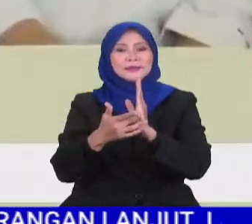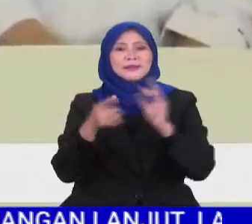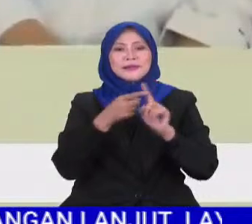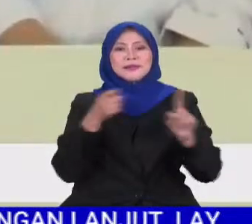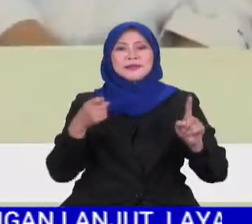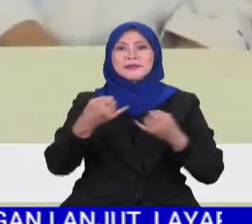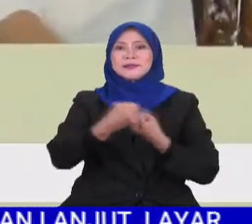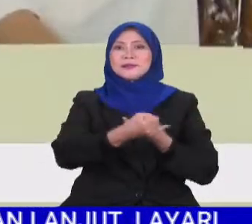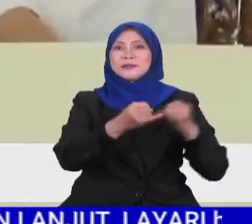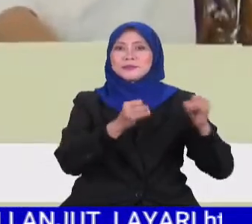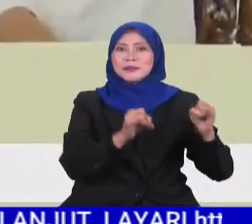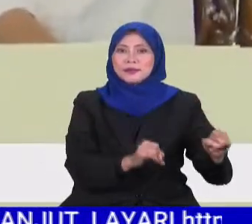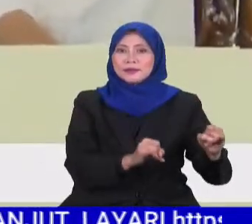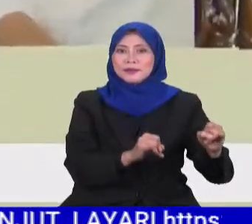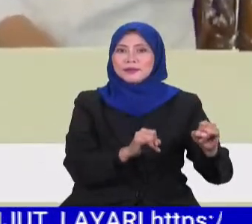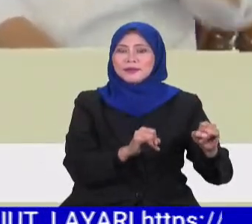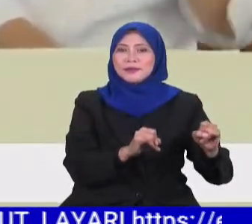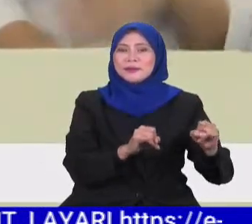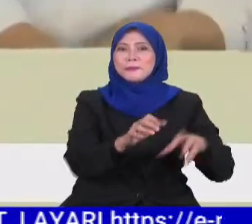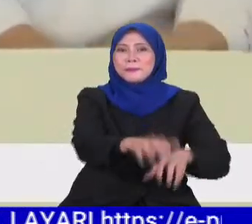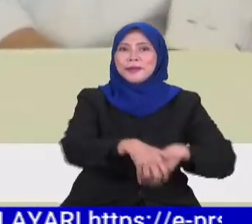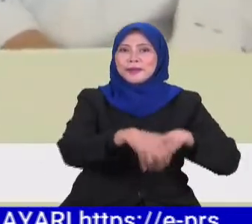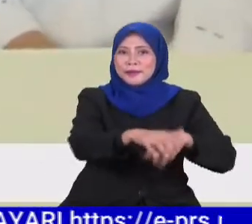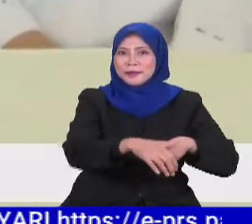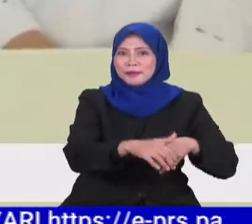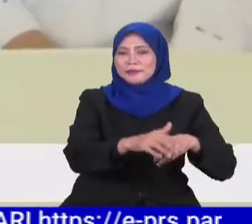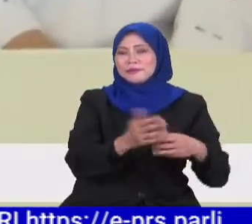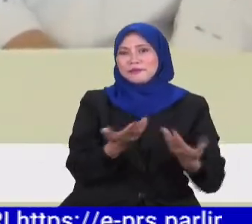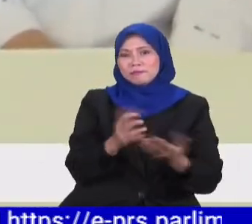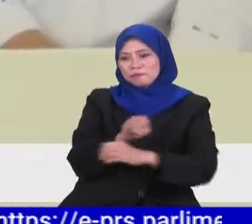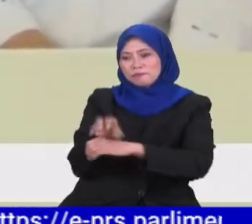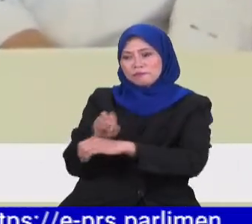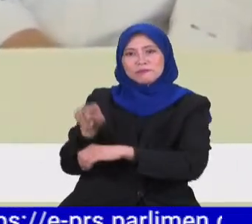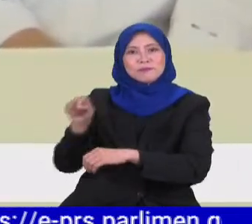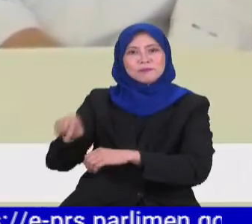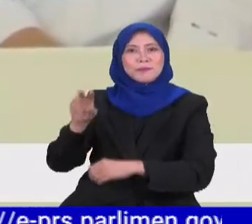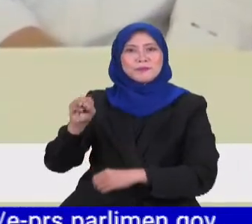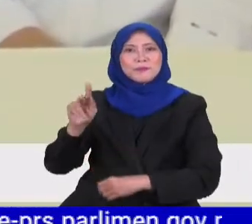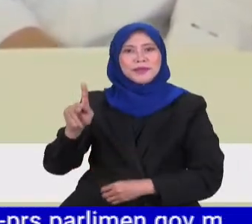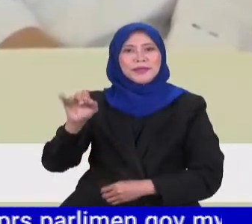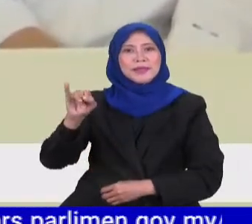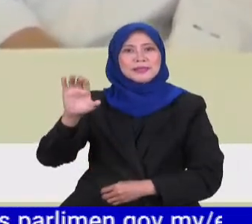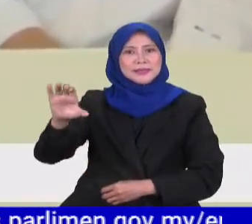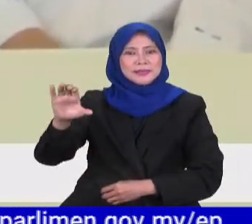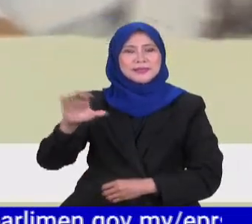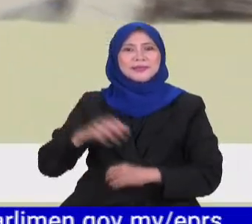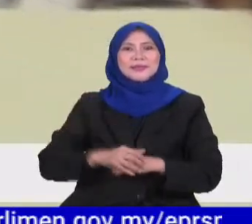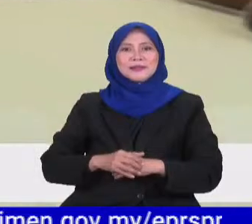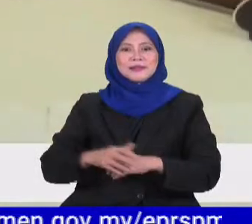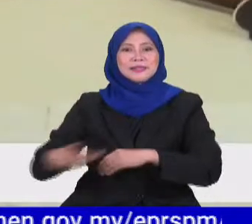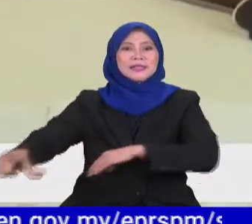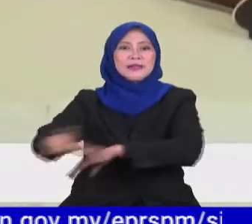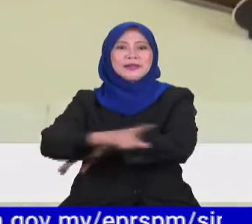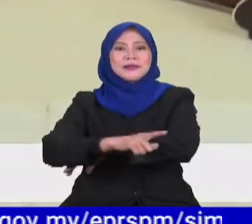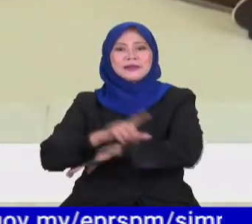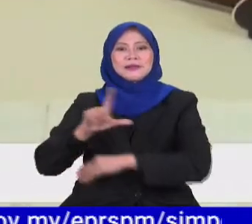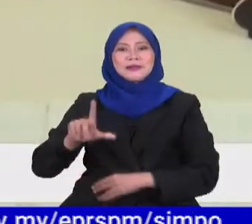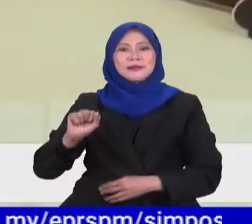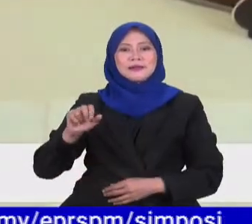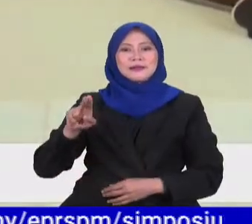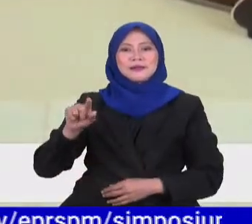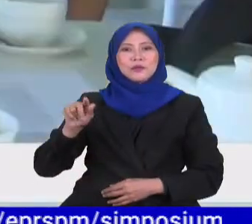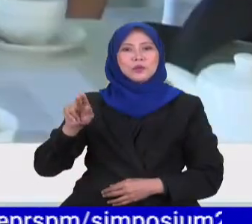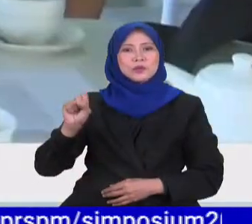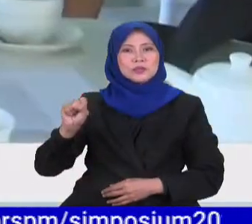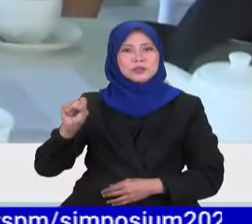jabatan pertanian kepada mkic terutama sekali di ladang nagus ini beliau